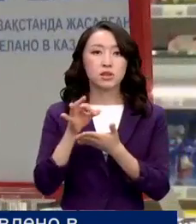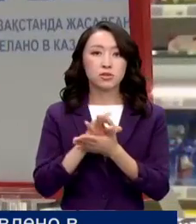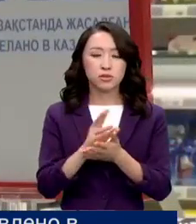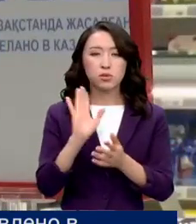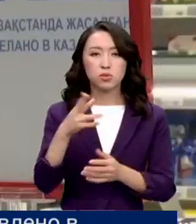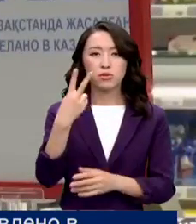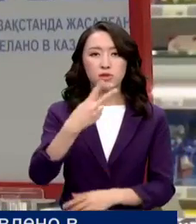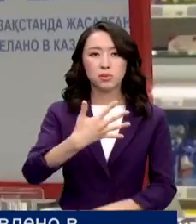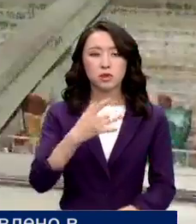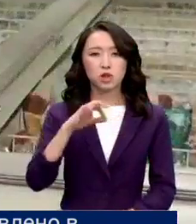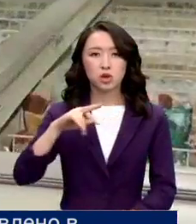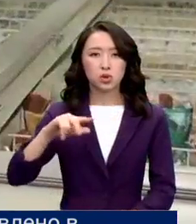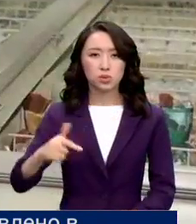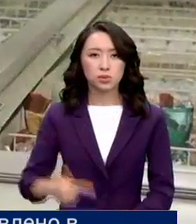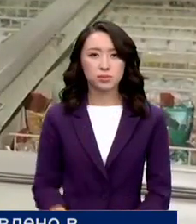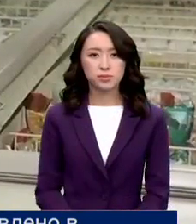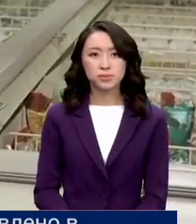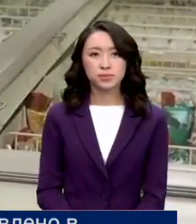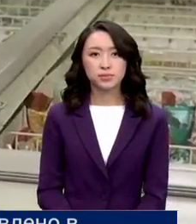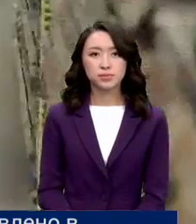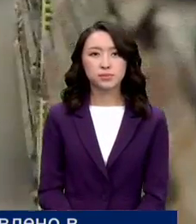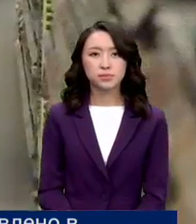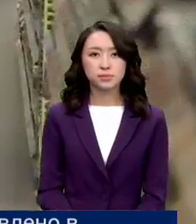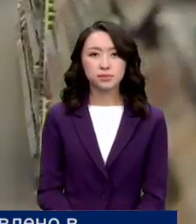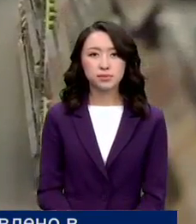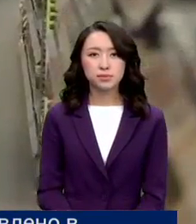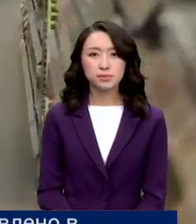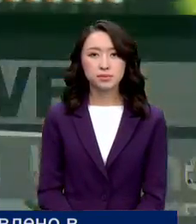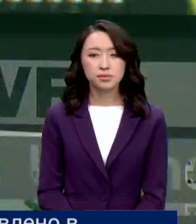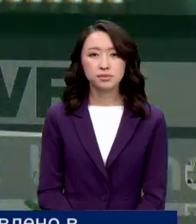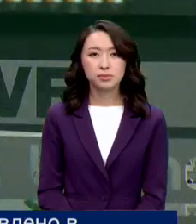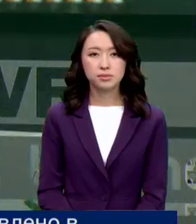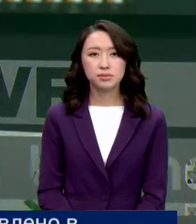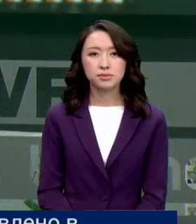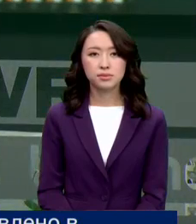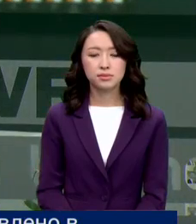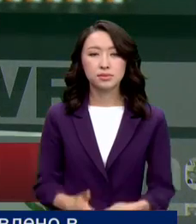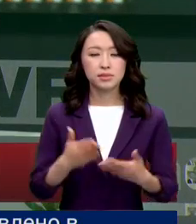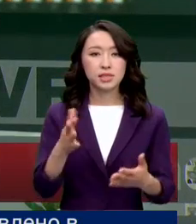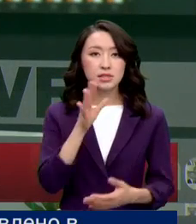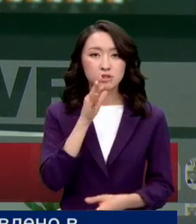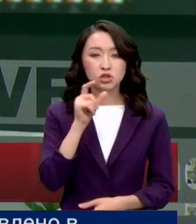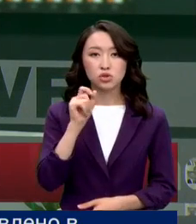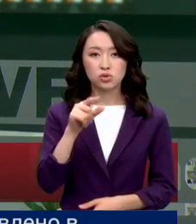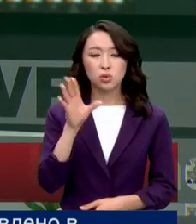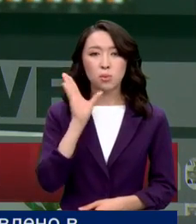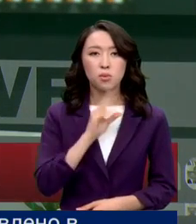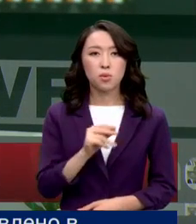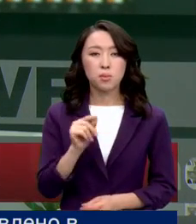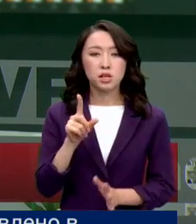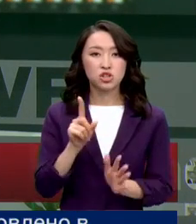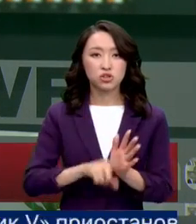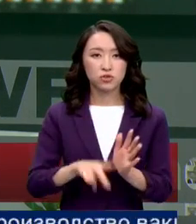на 25 июля. Жанат Турсынов, Атамикен Бизнес. Тем временем золото может подешеветь,